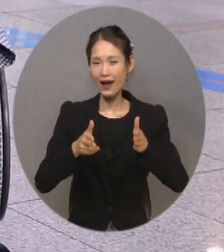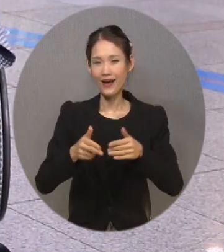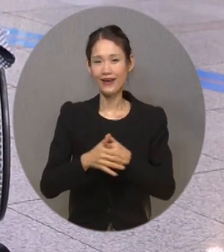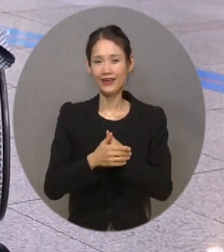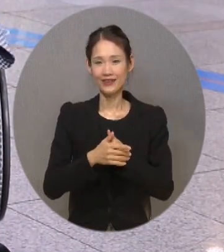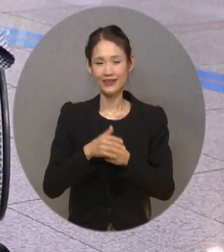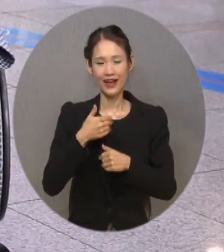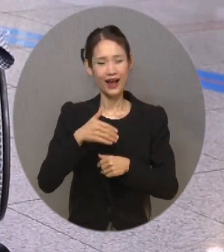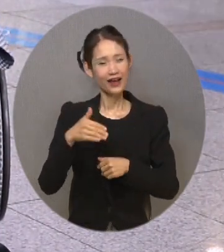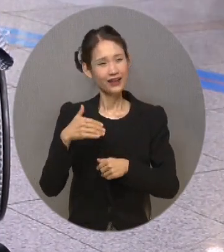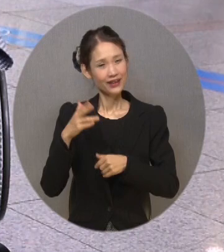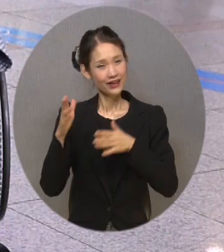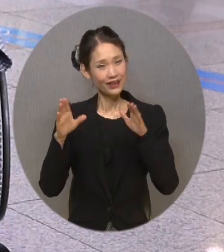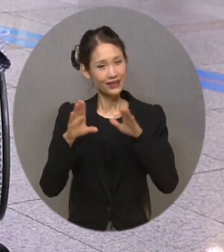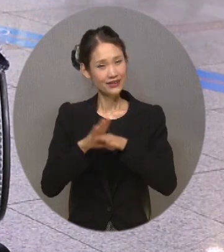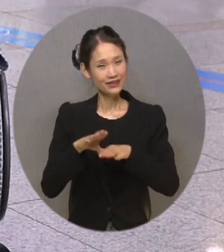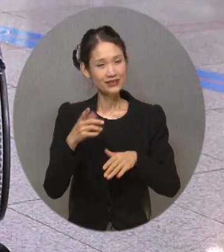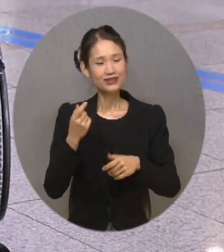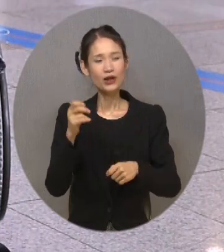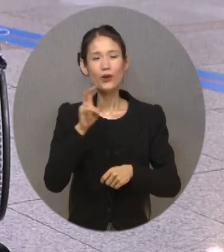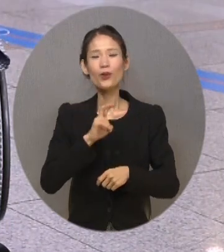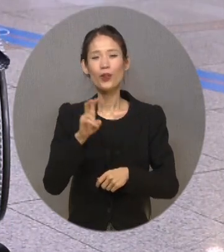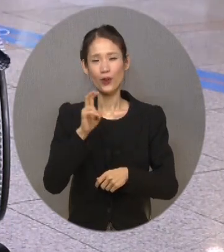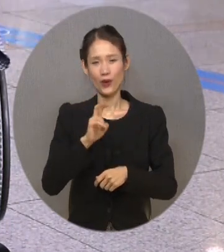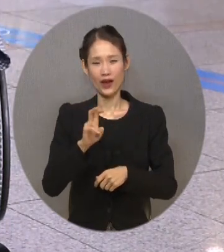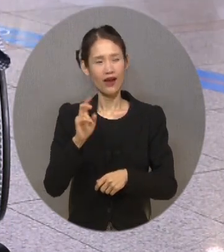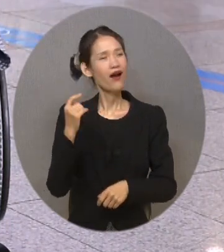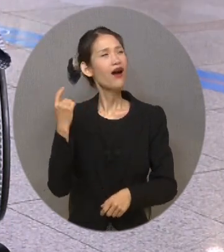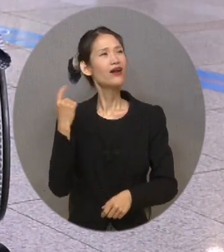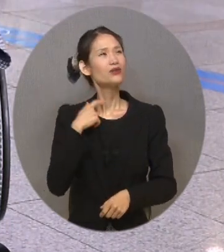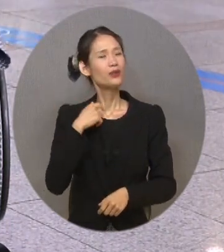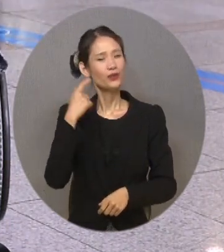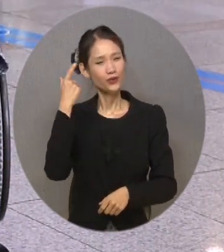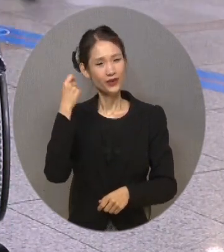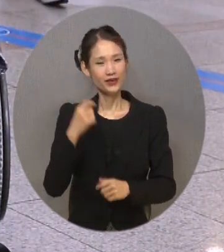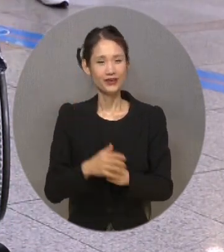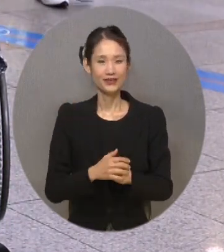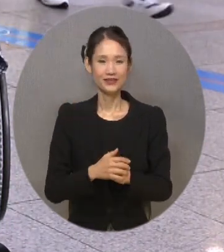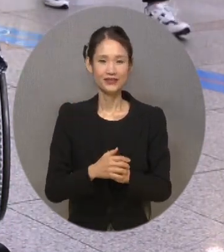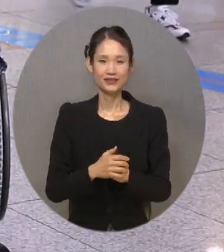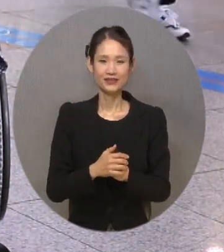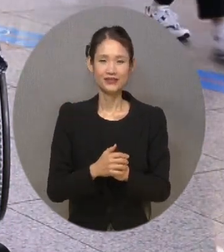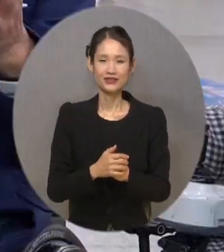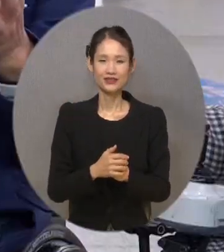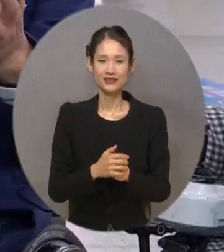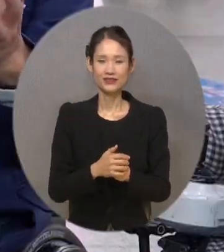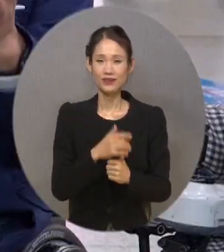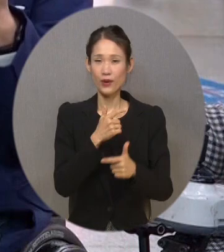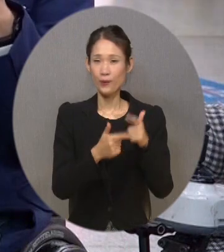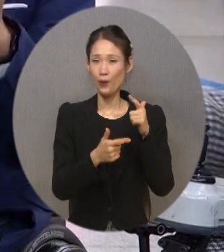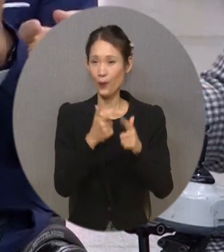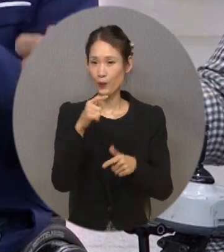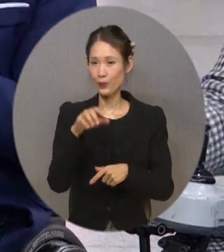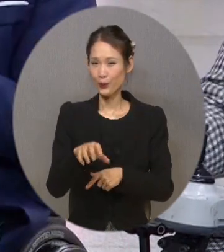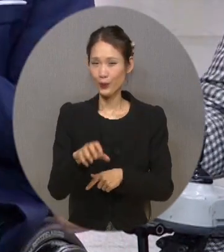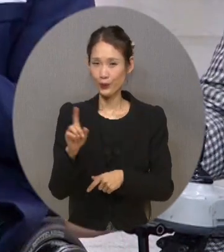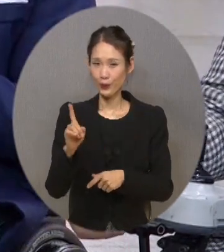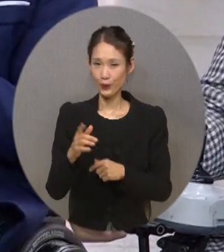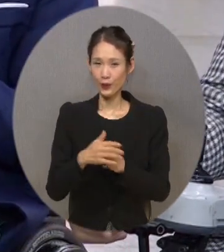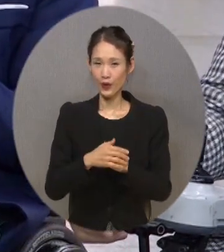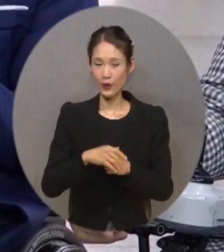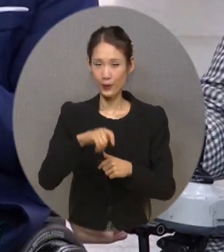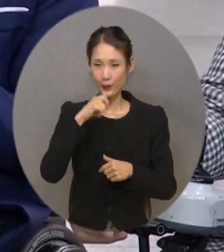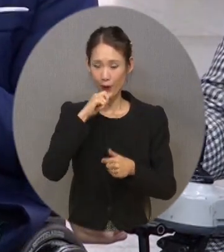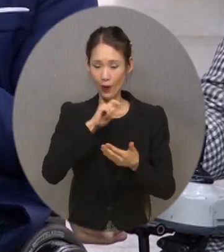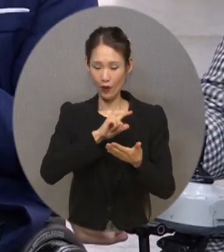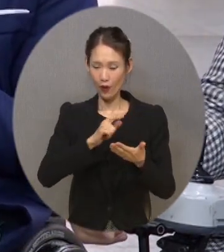가자 야간열차. 어 들어본 것 같아. 들어봤는데. 가자. 이거. 야 그런 것도 있잖아. 어 그 목포에 있던 목걸이도